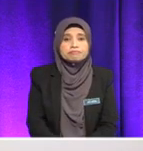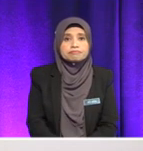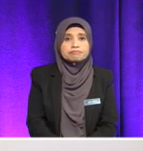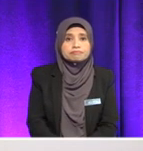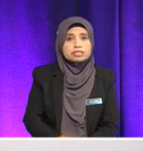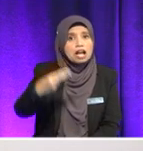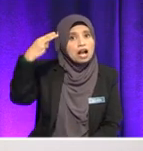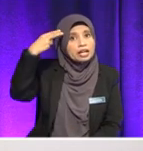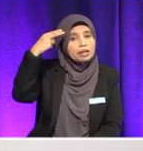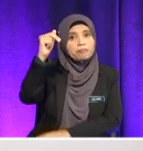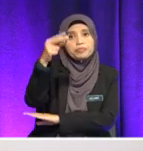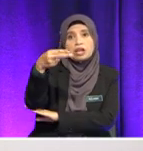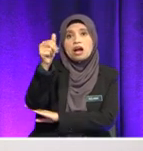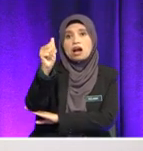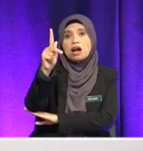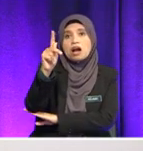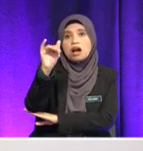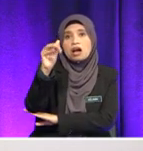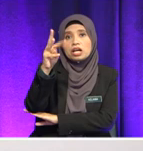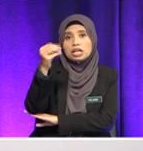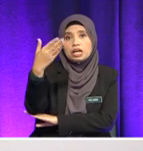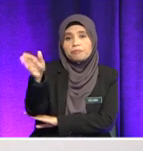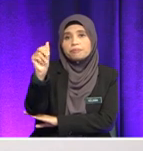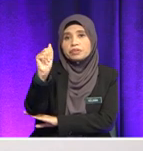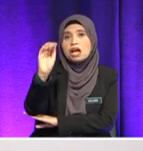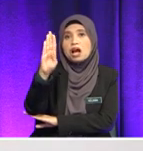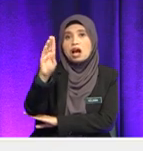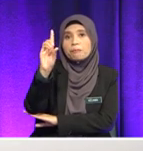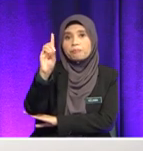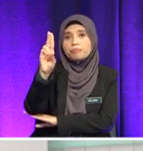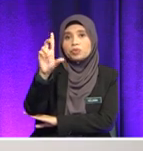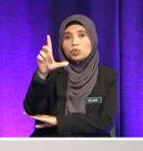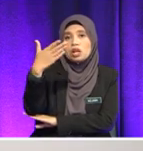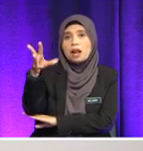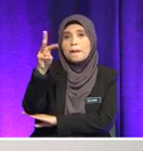Abdul Malik Hakim Abdul Malik